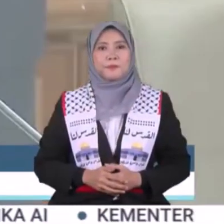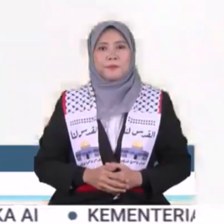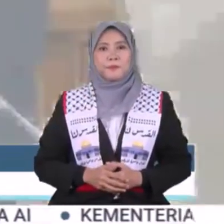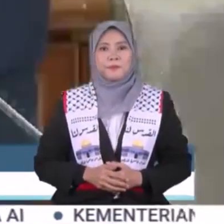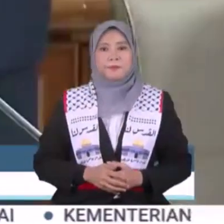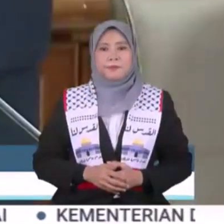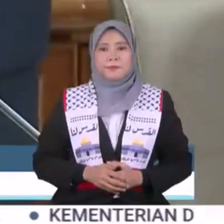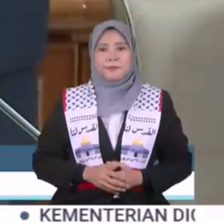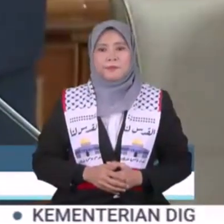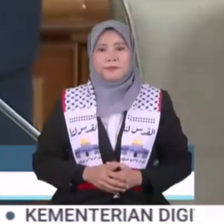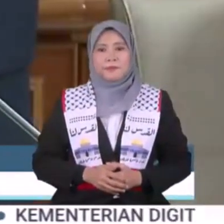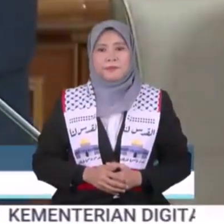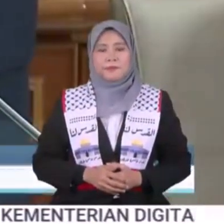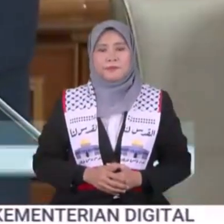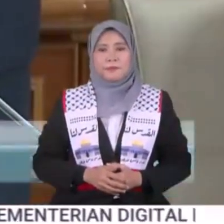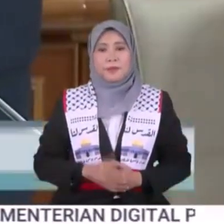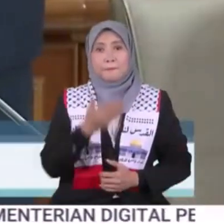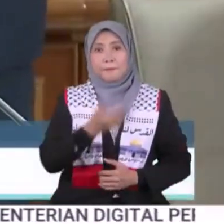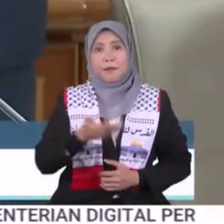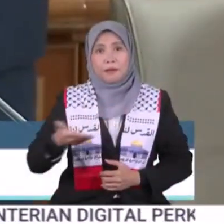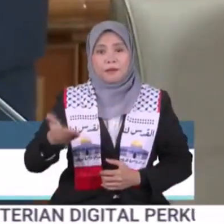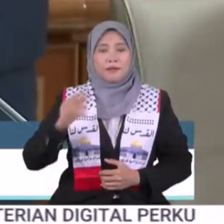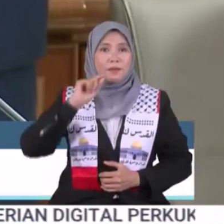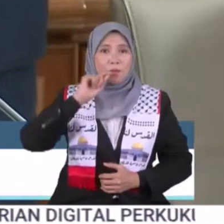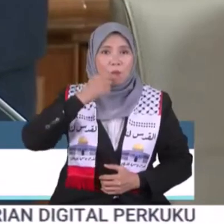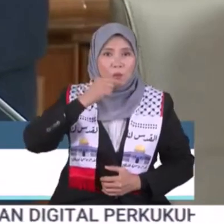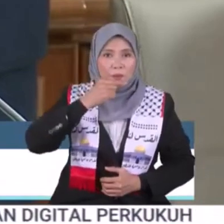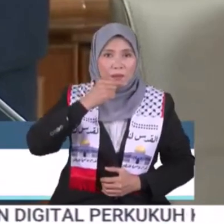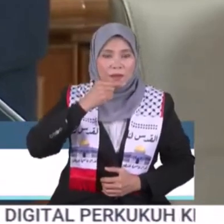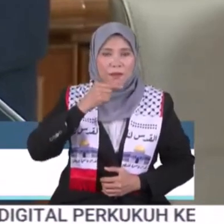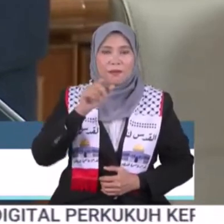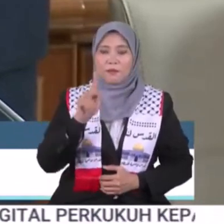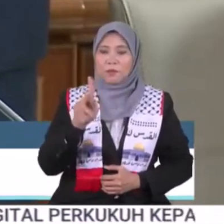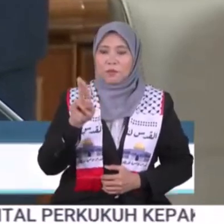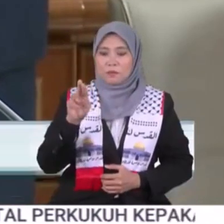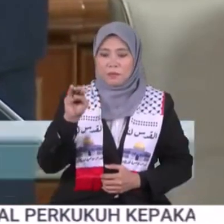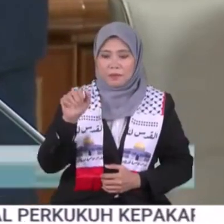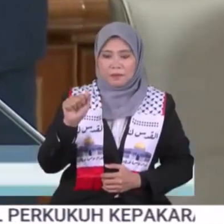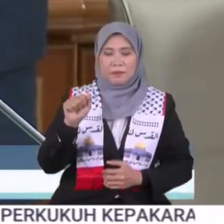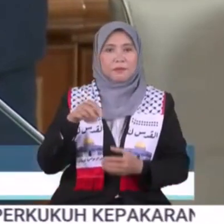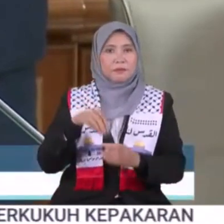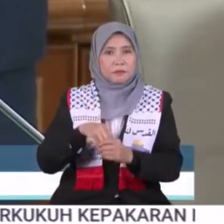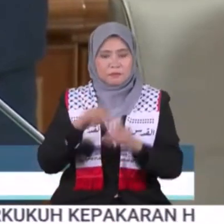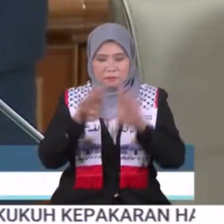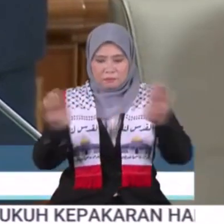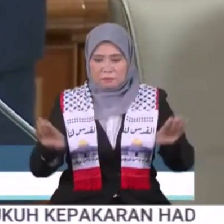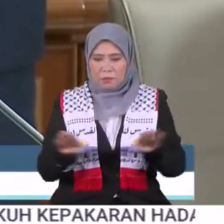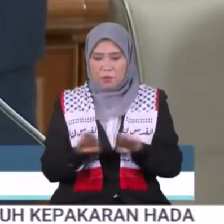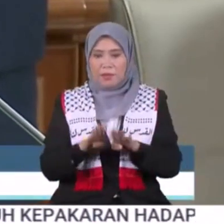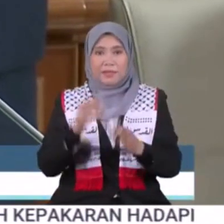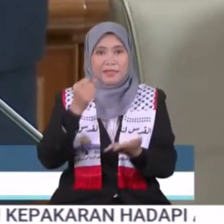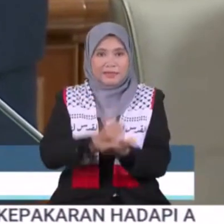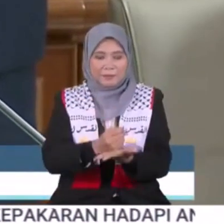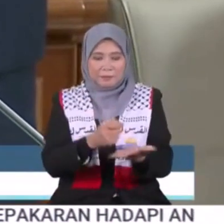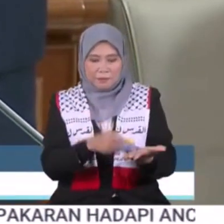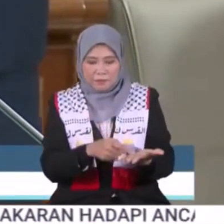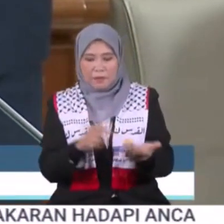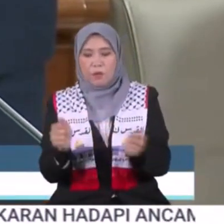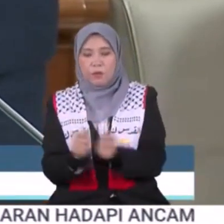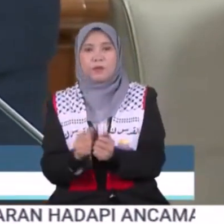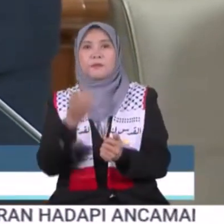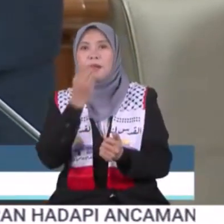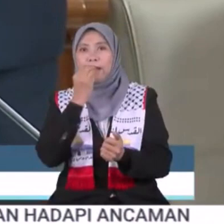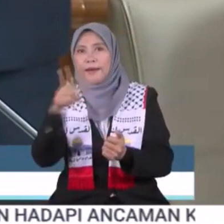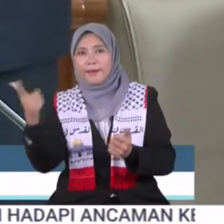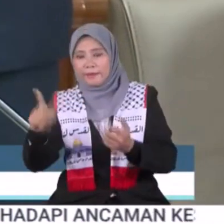tempatan barangan tu the kurma tu diclarekan dalam borang kastam tu bersekali dengan barang-barang